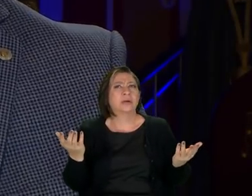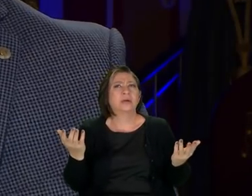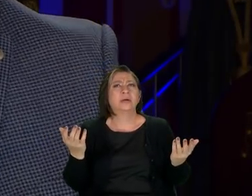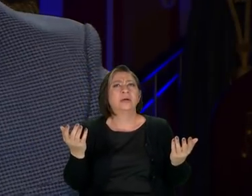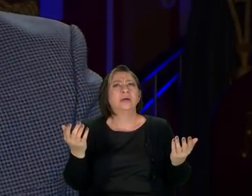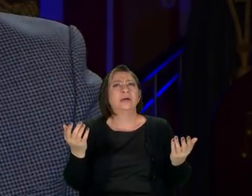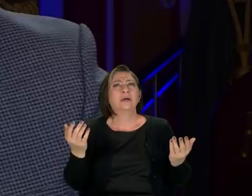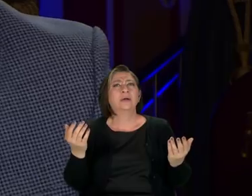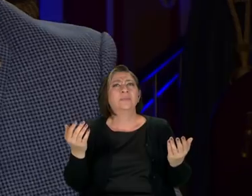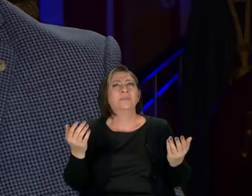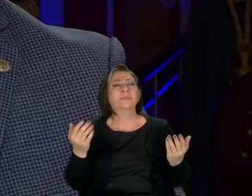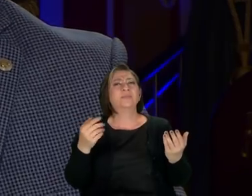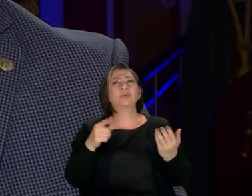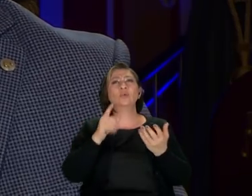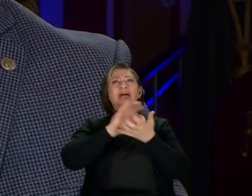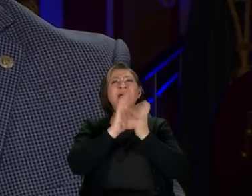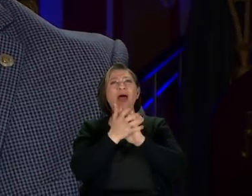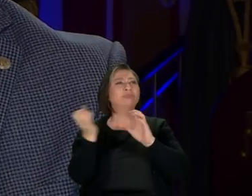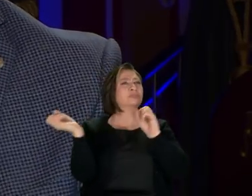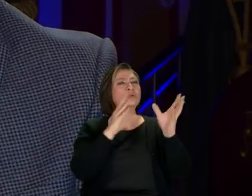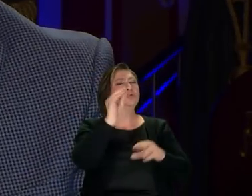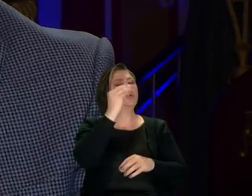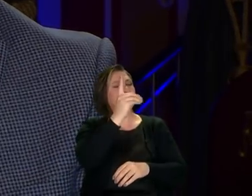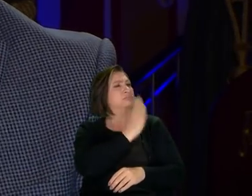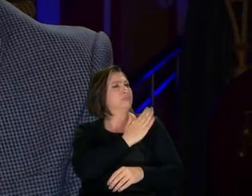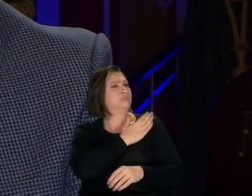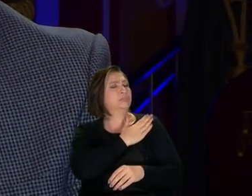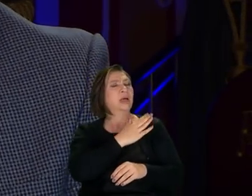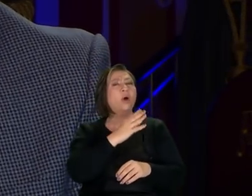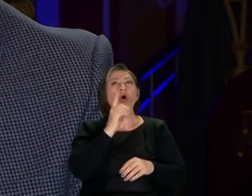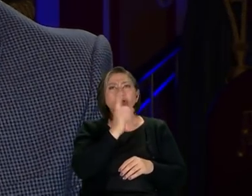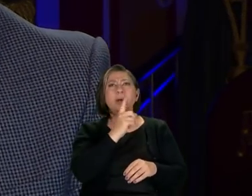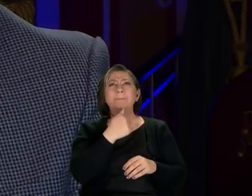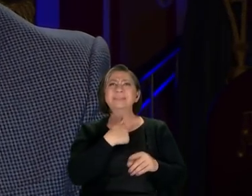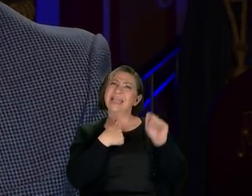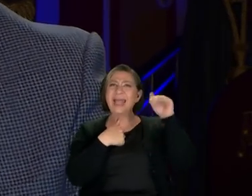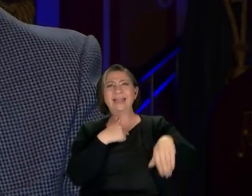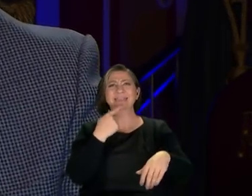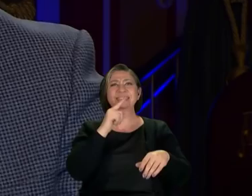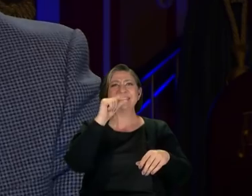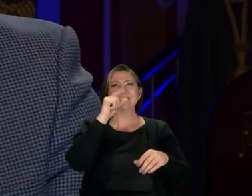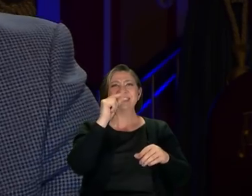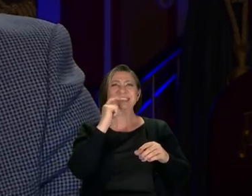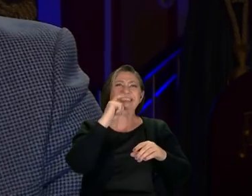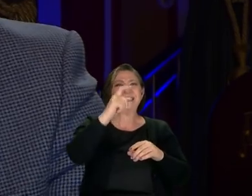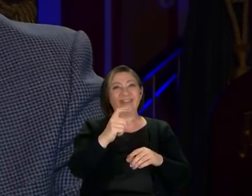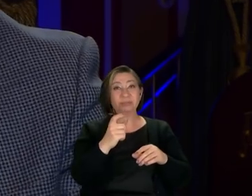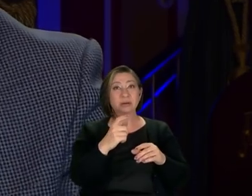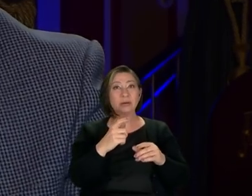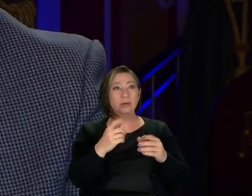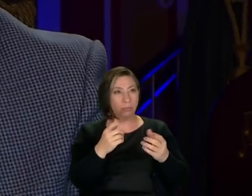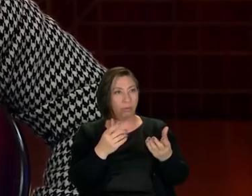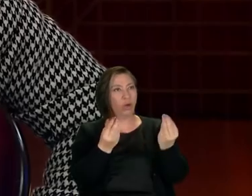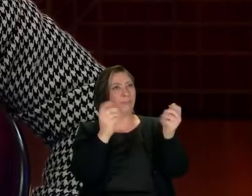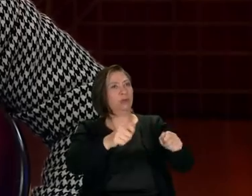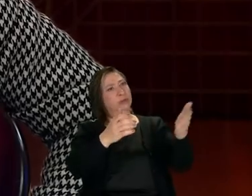Bu kar topu oynarken çoğun birisi geldi. Ya dedi hocam biz de geldik dedi. Twitter'ınıza cevap vermiştik ya. İyi